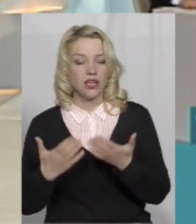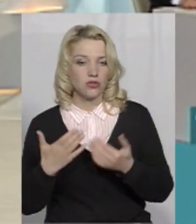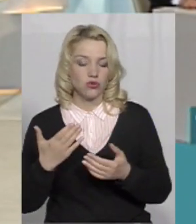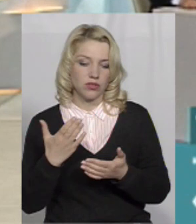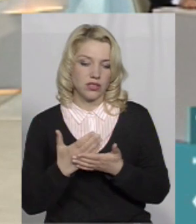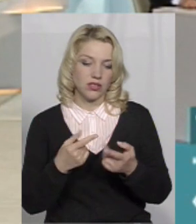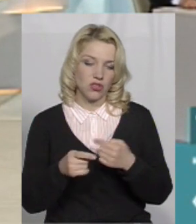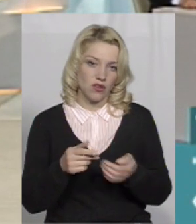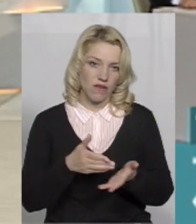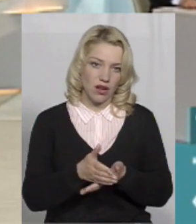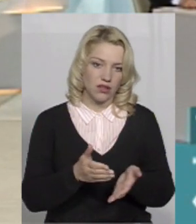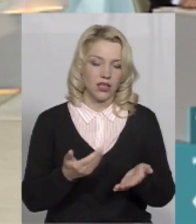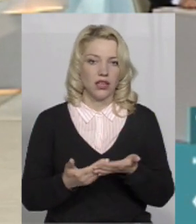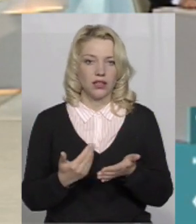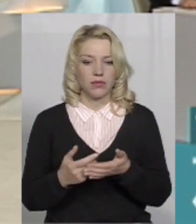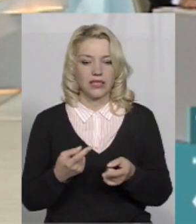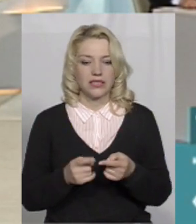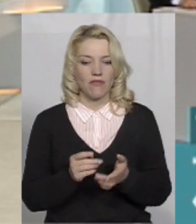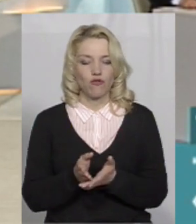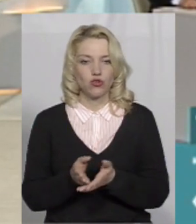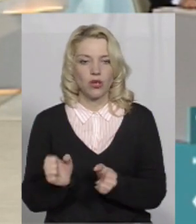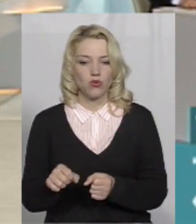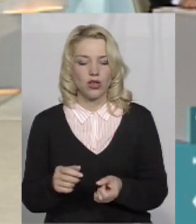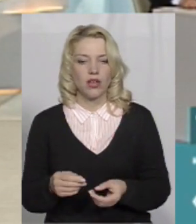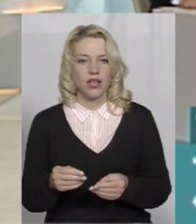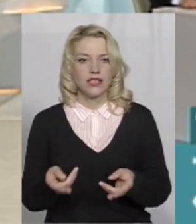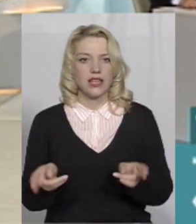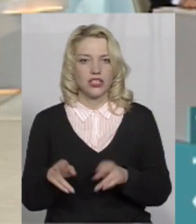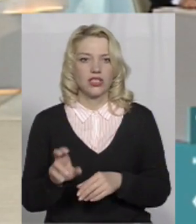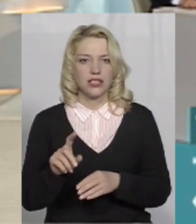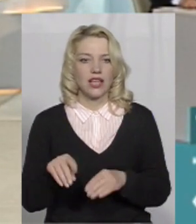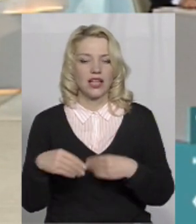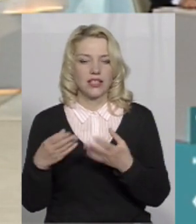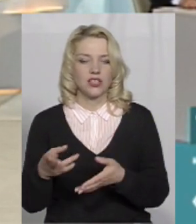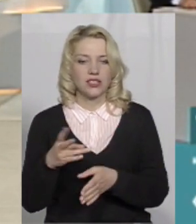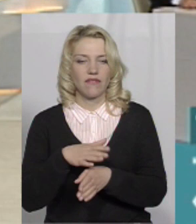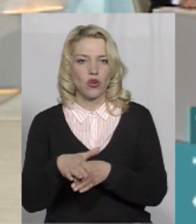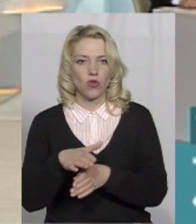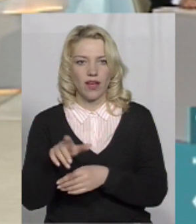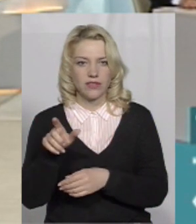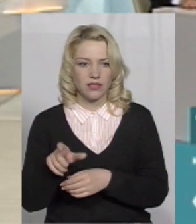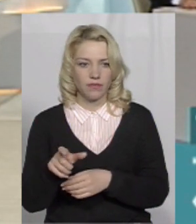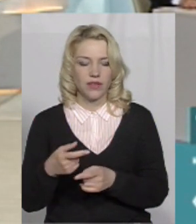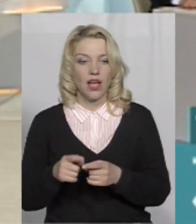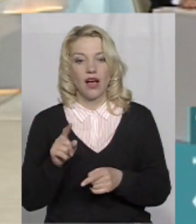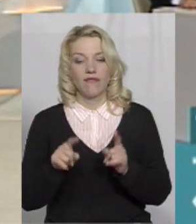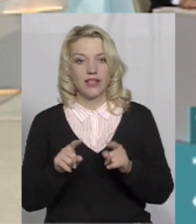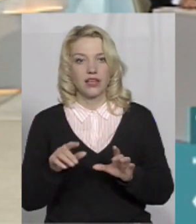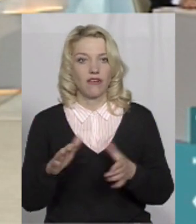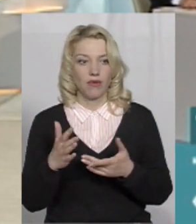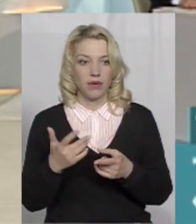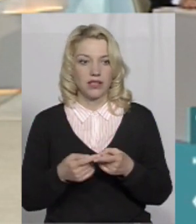функція може залишитися за виконавцем комунальних, надавачем-виконавцем. Як на мене, це в деяких